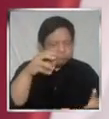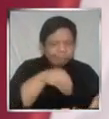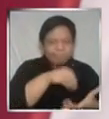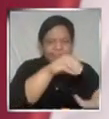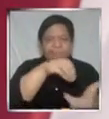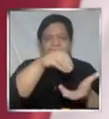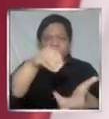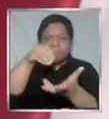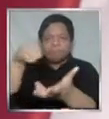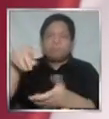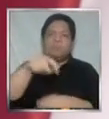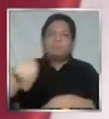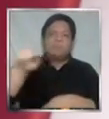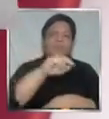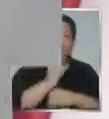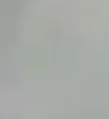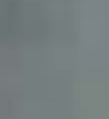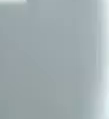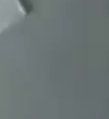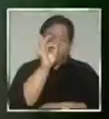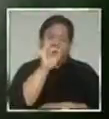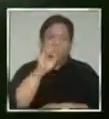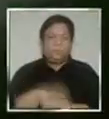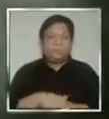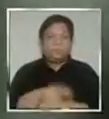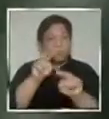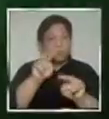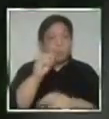mga kababayan. Nakatutok si Oscar Oida.